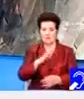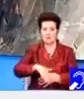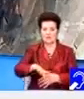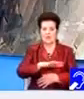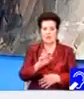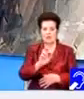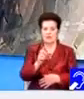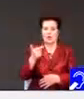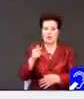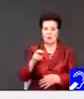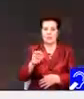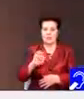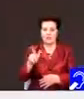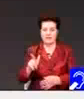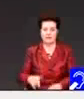localitatea Balatina Glodeni.